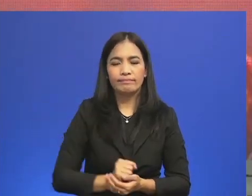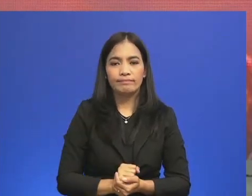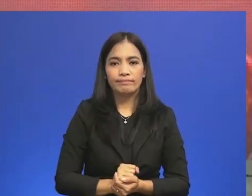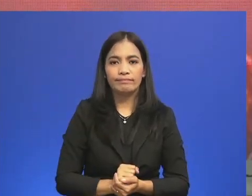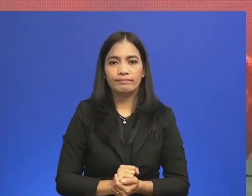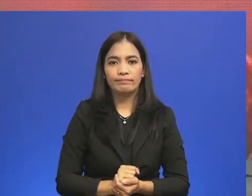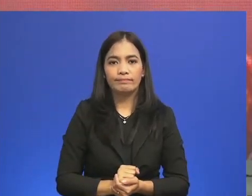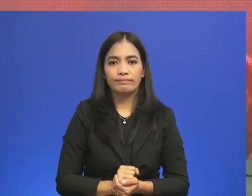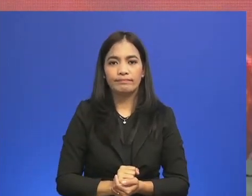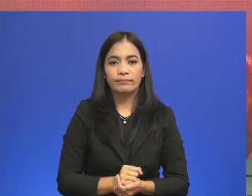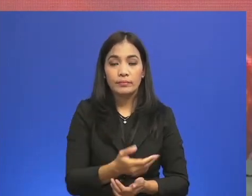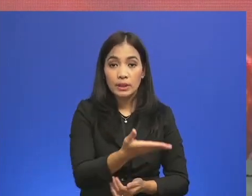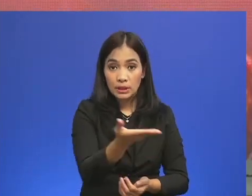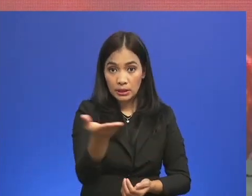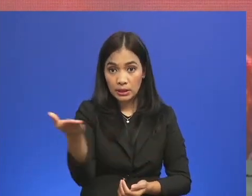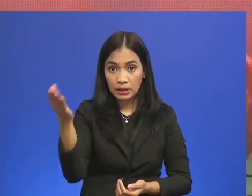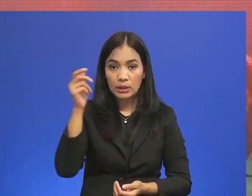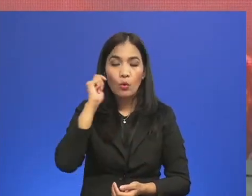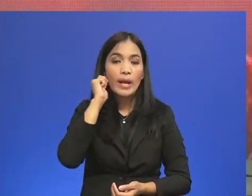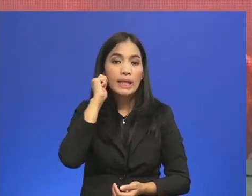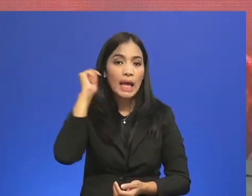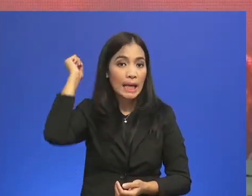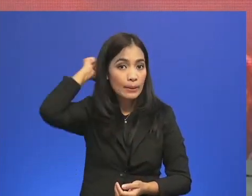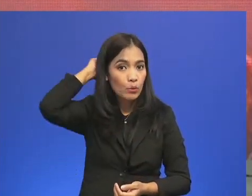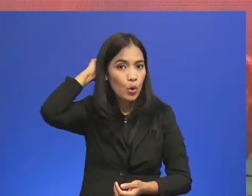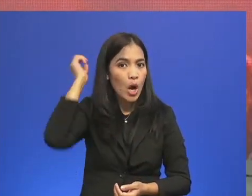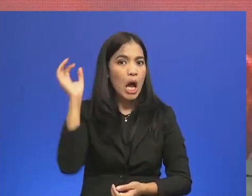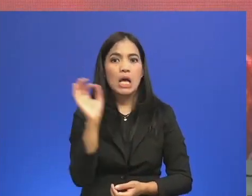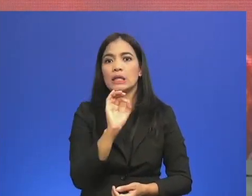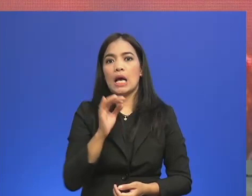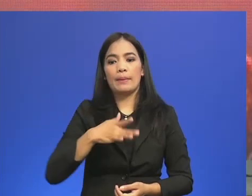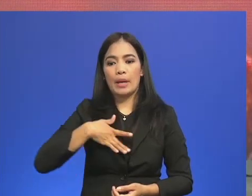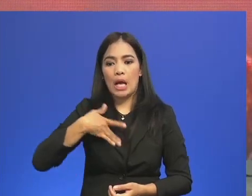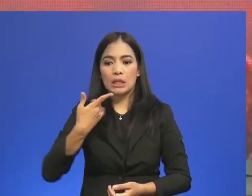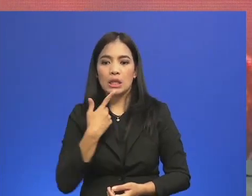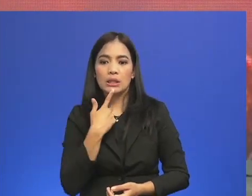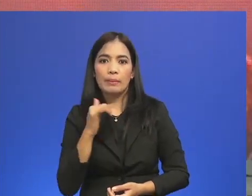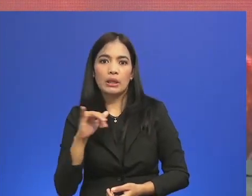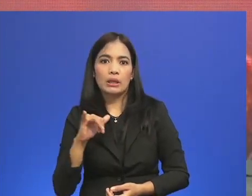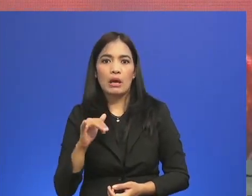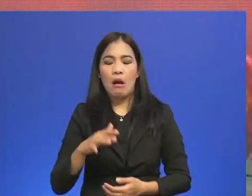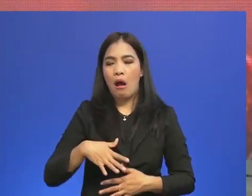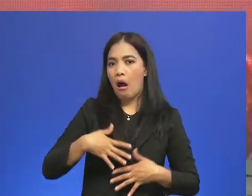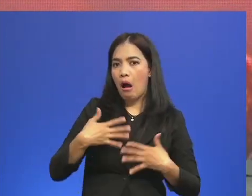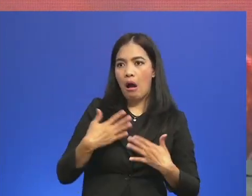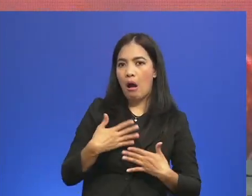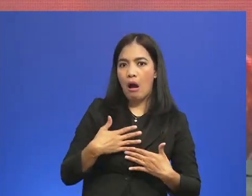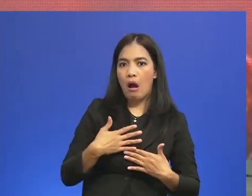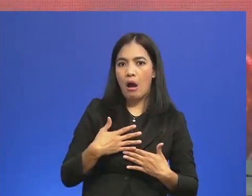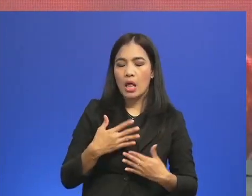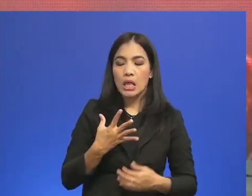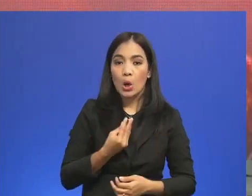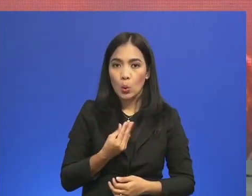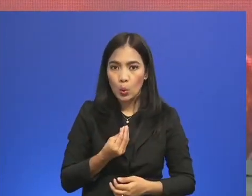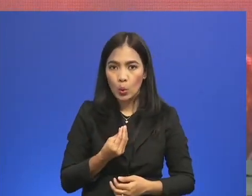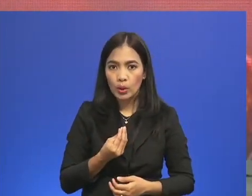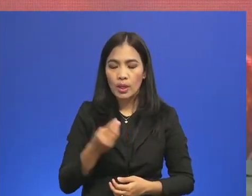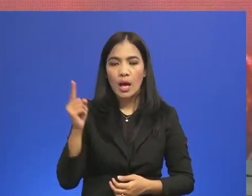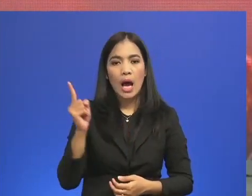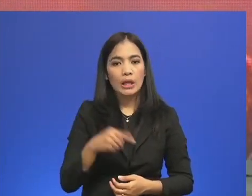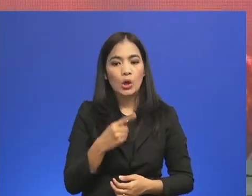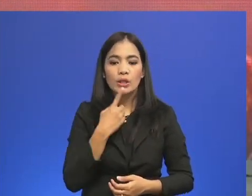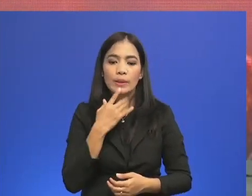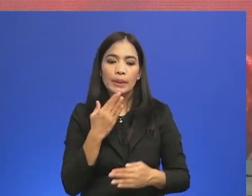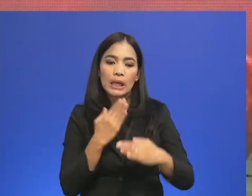Jadi kepada kaum ibu, kaum wanita, jangan merasa minder, jangan merasa